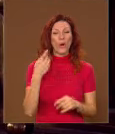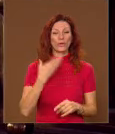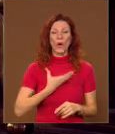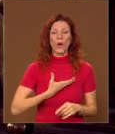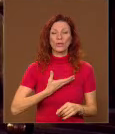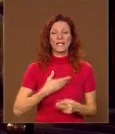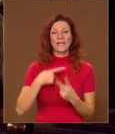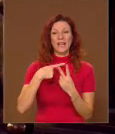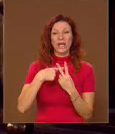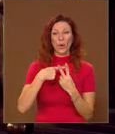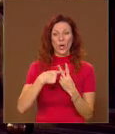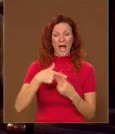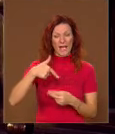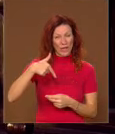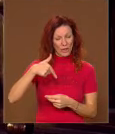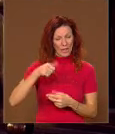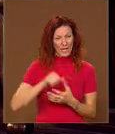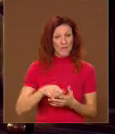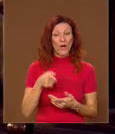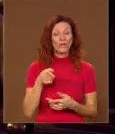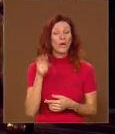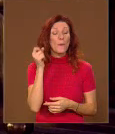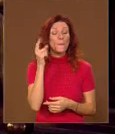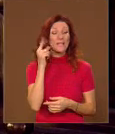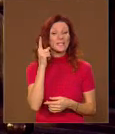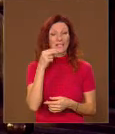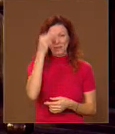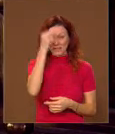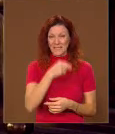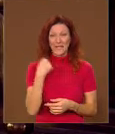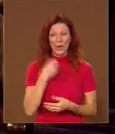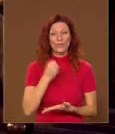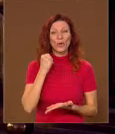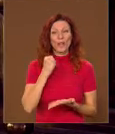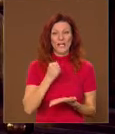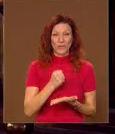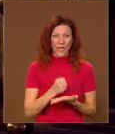отец Николай Георгиев, който е председател на църковното настоятелство,